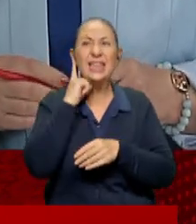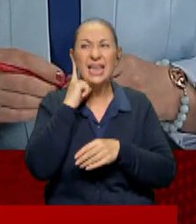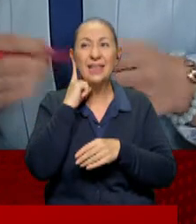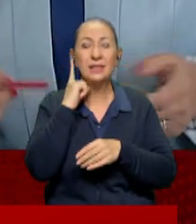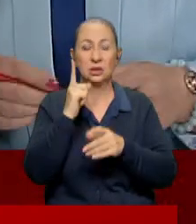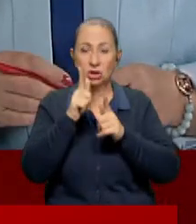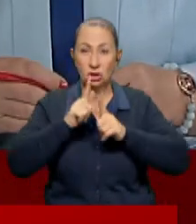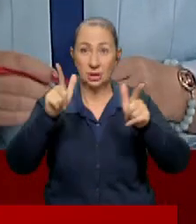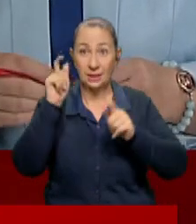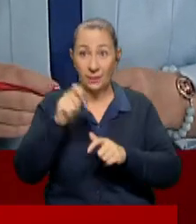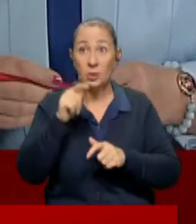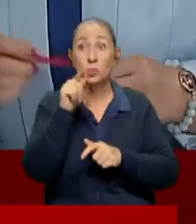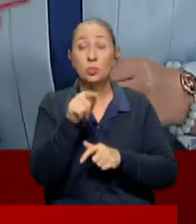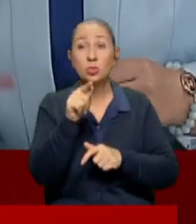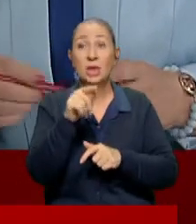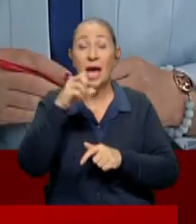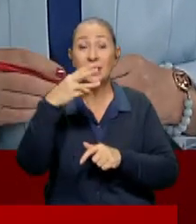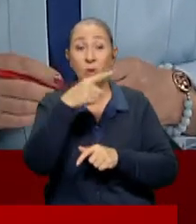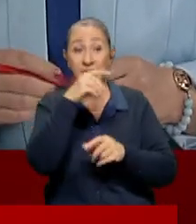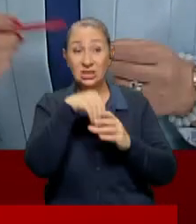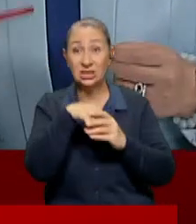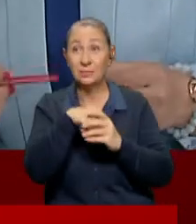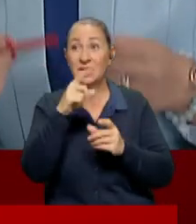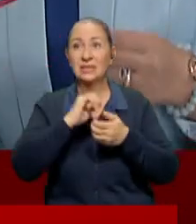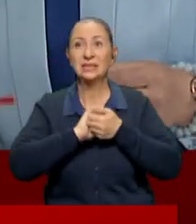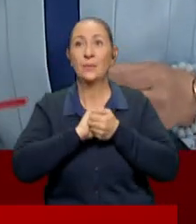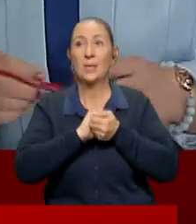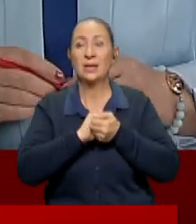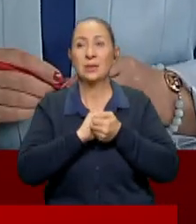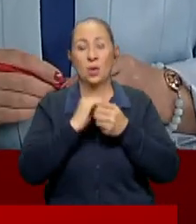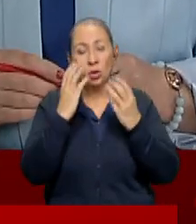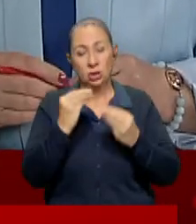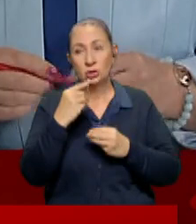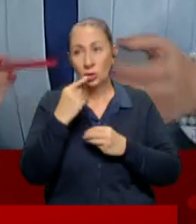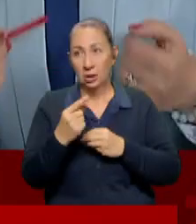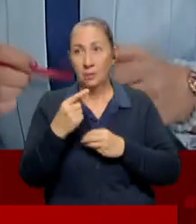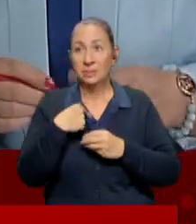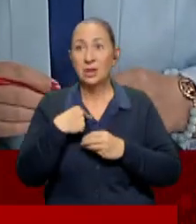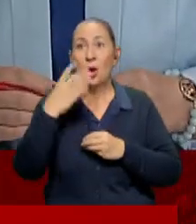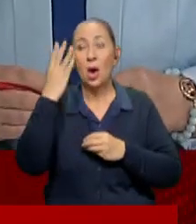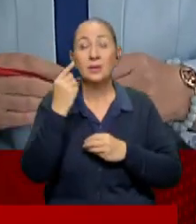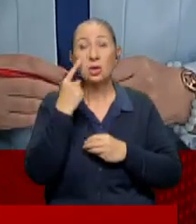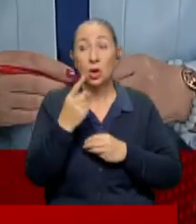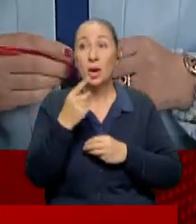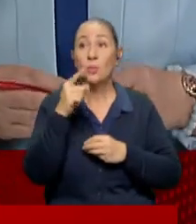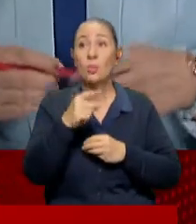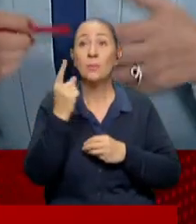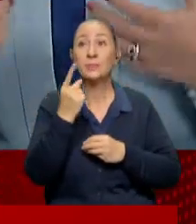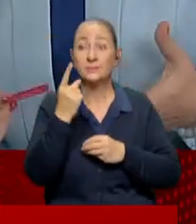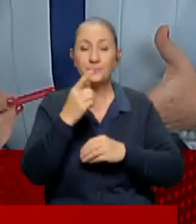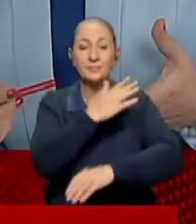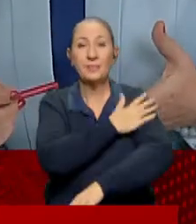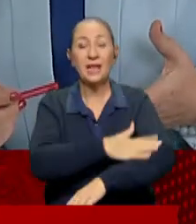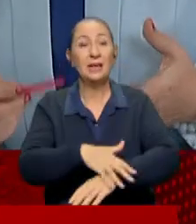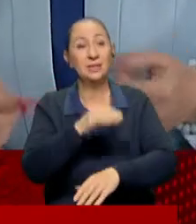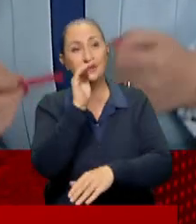dinleyin çağrısı yaptı. Bunun Erdoğan içinde bir samimiyet turnusolu olacağını söyledi. Bizi öğrendiğimize göre bu bir